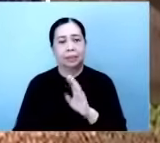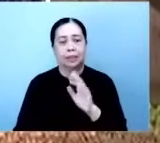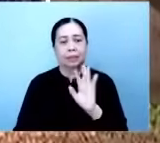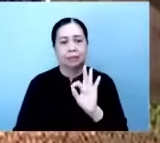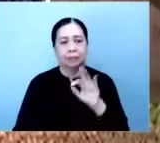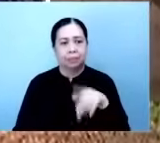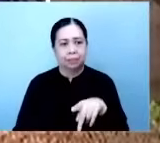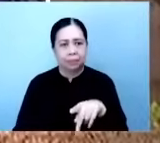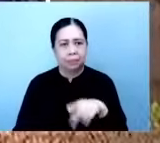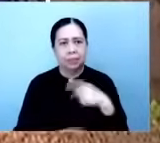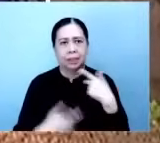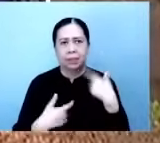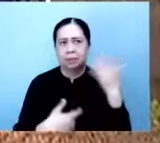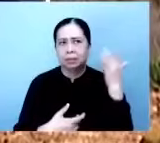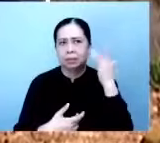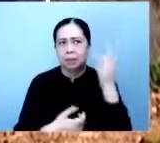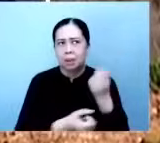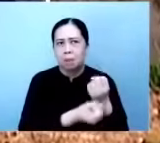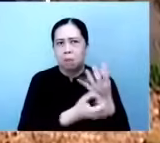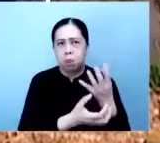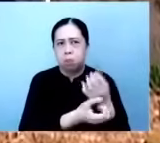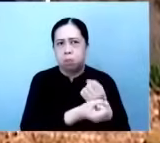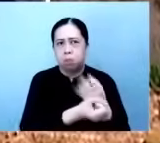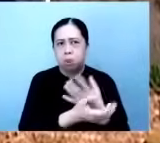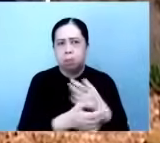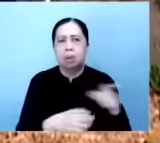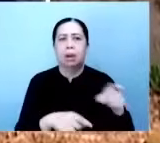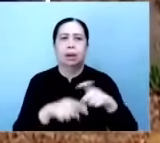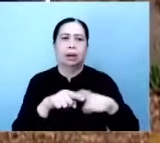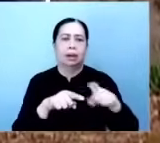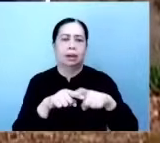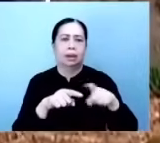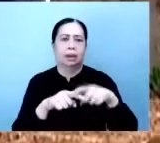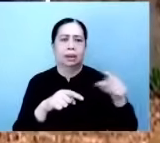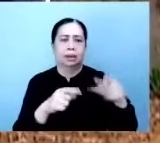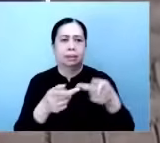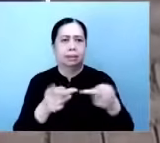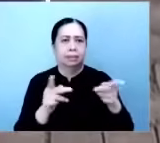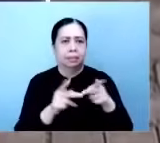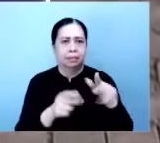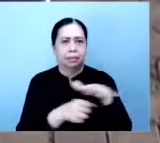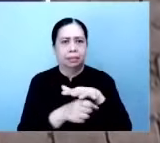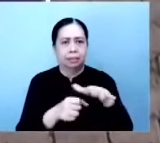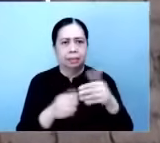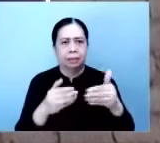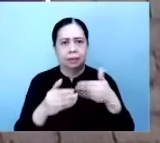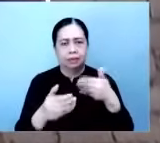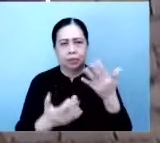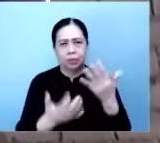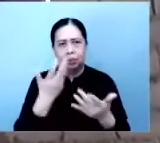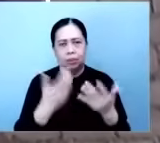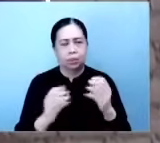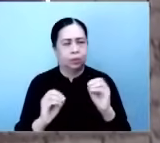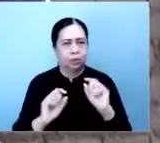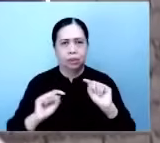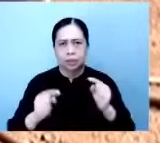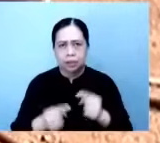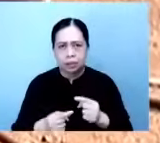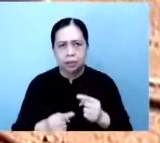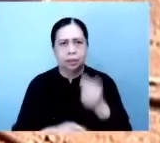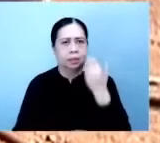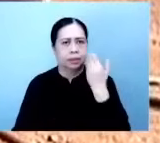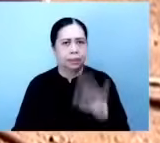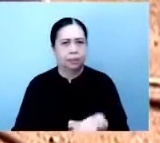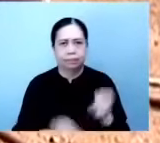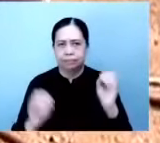ng pagputok ang mga empleyado sa electrical section ng gusali bago ang sunog. Wala namang nasaktan o nasawi.